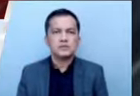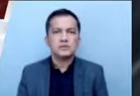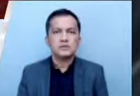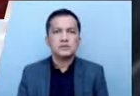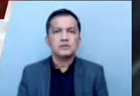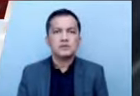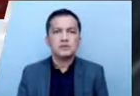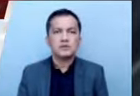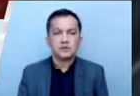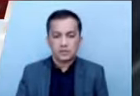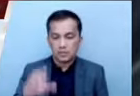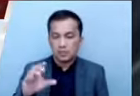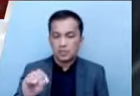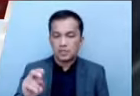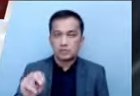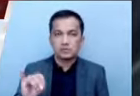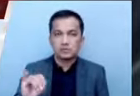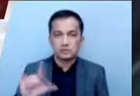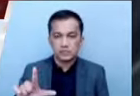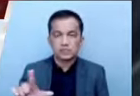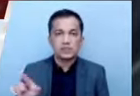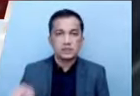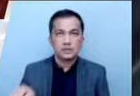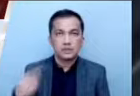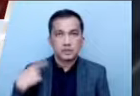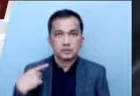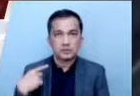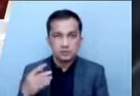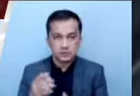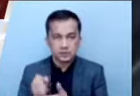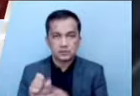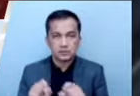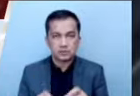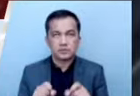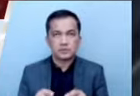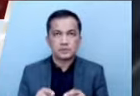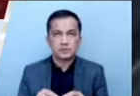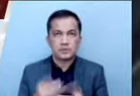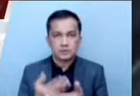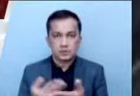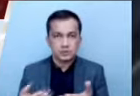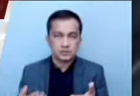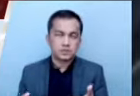ang council lang po ang may karapatan na magbenta ng mga property ng NFA.